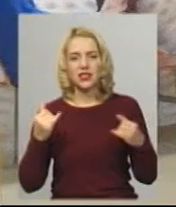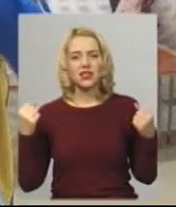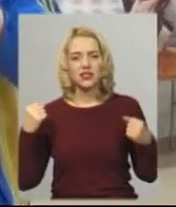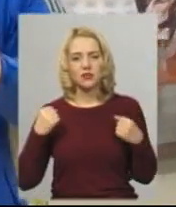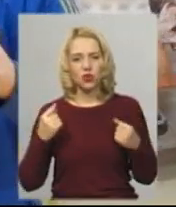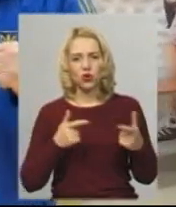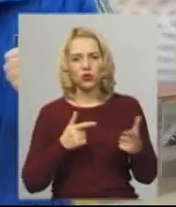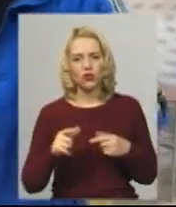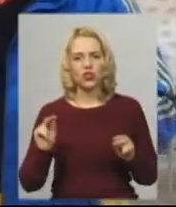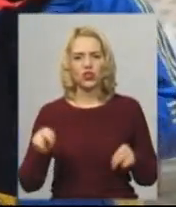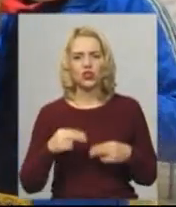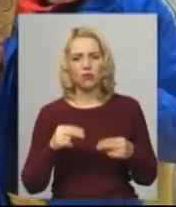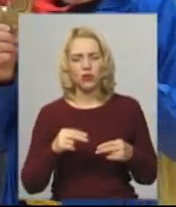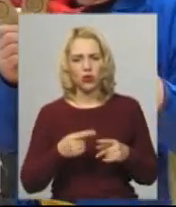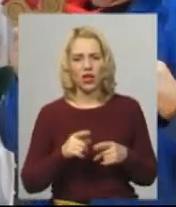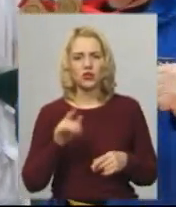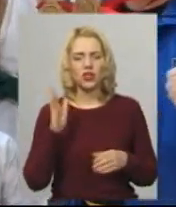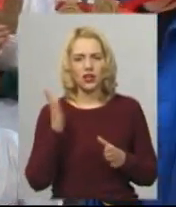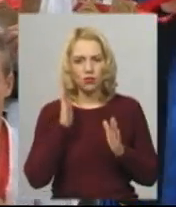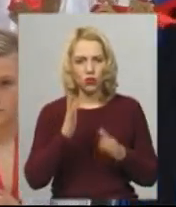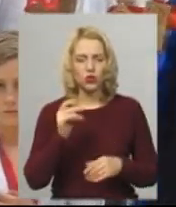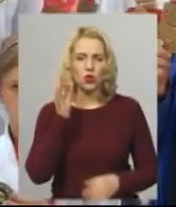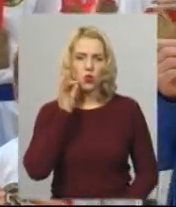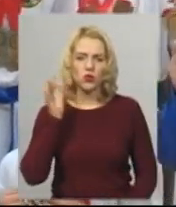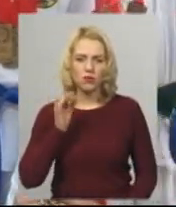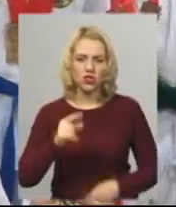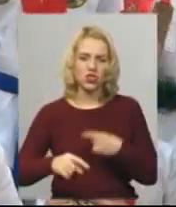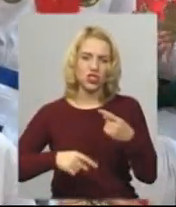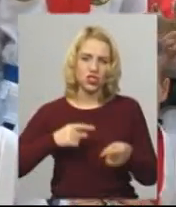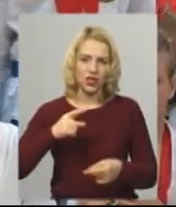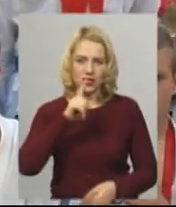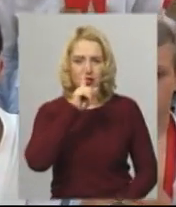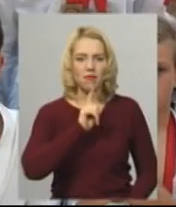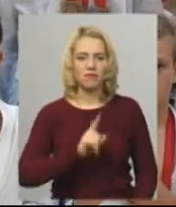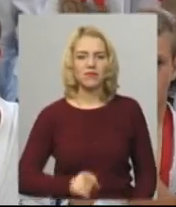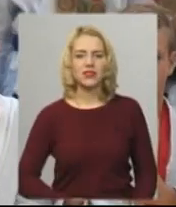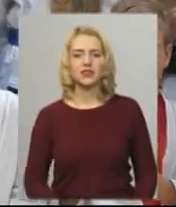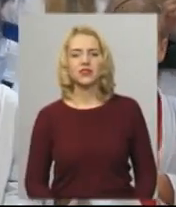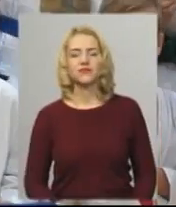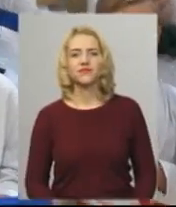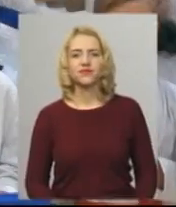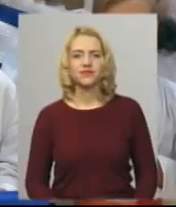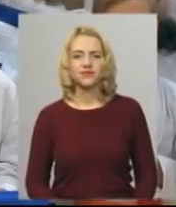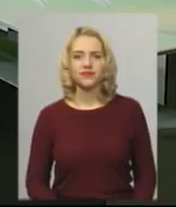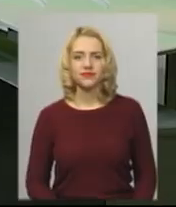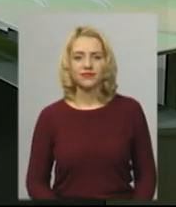готуватиме до чемпіонату світу. Квіт будеться в Німеччині через місяць. Андрій Гумений, Іван Мовчан. Новини на Суспільному. Хмельницький.